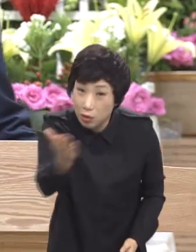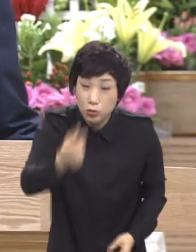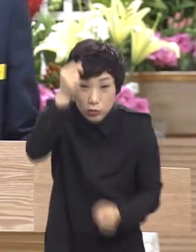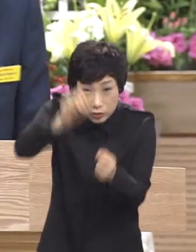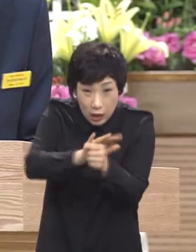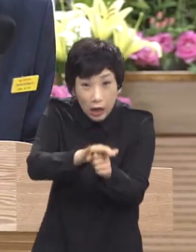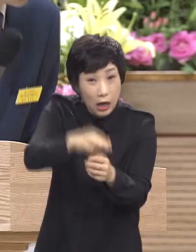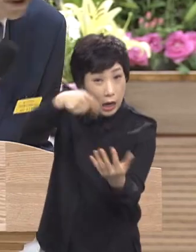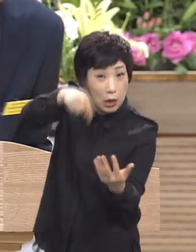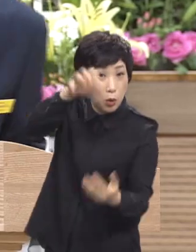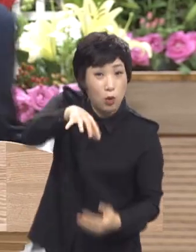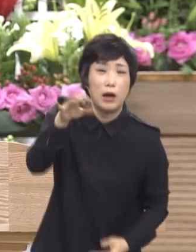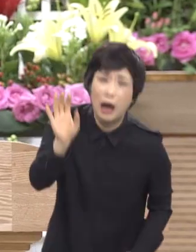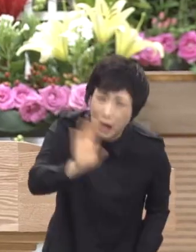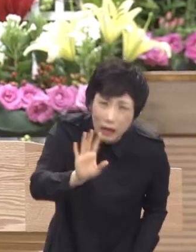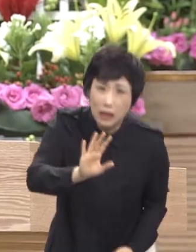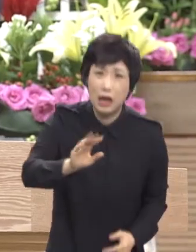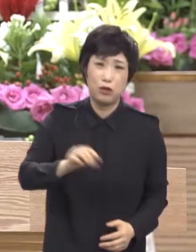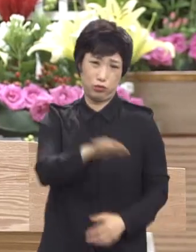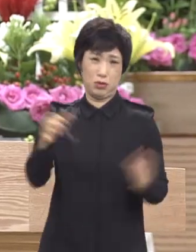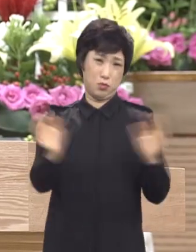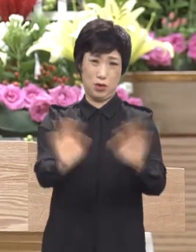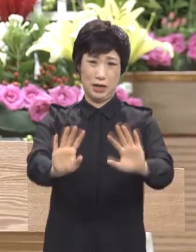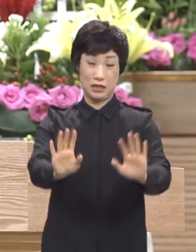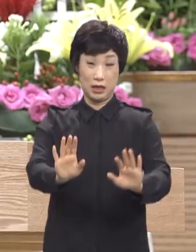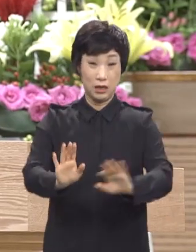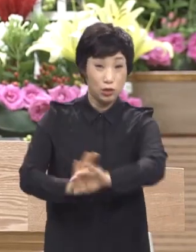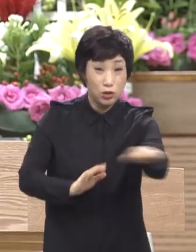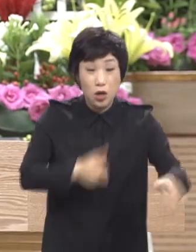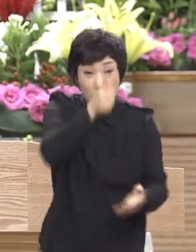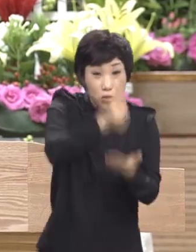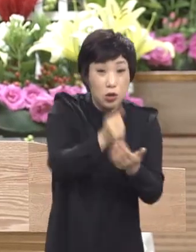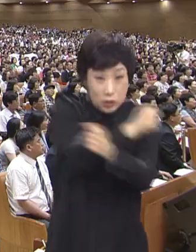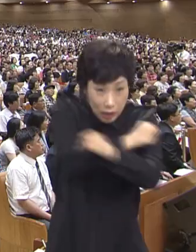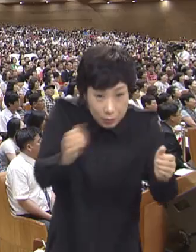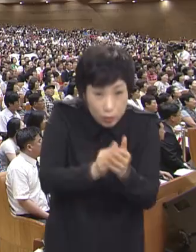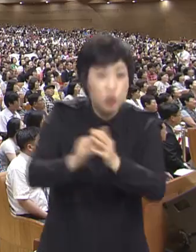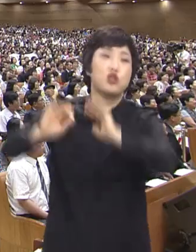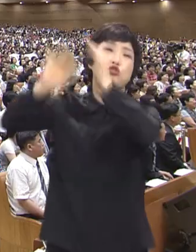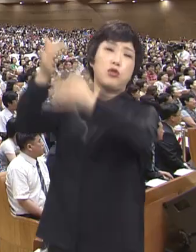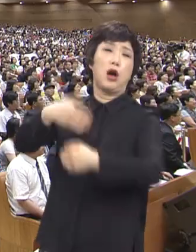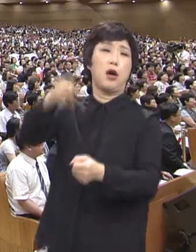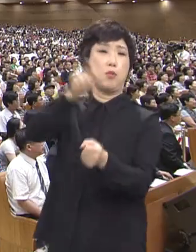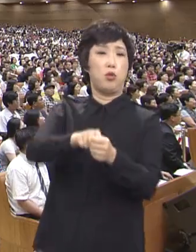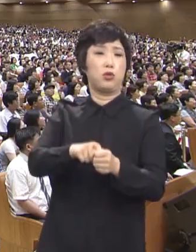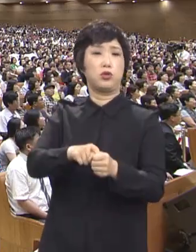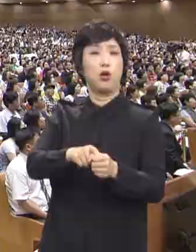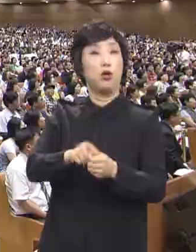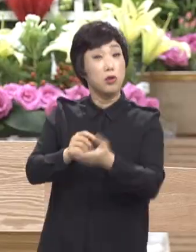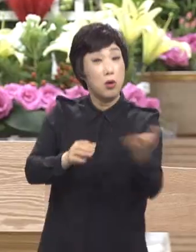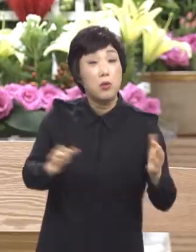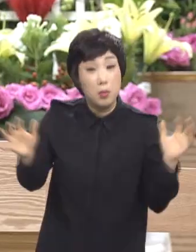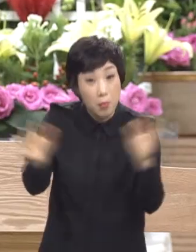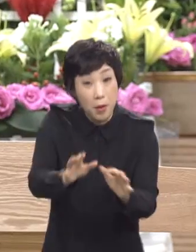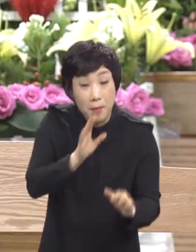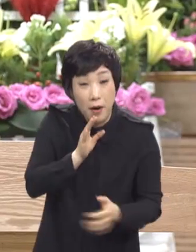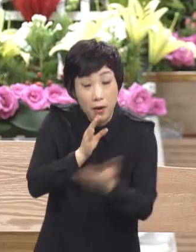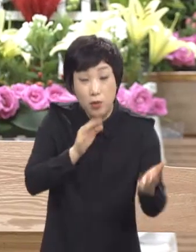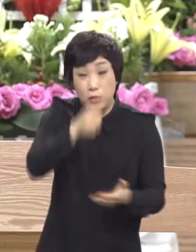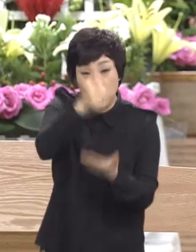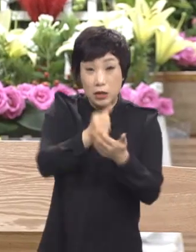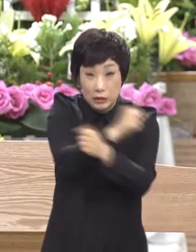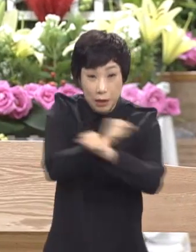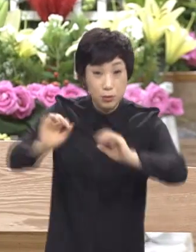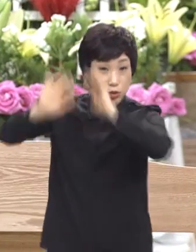파괴주의 사상을 가르치는 데가 아니라 우린 제사 안 받고 천국 가자 이 말입니다. 제사 안 받고 천국 가는